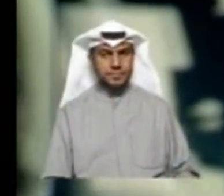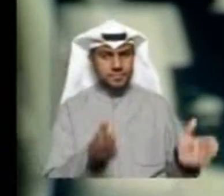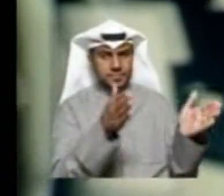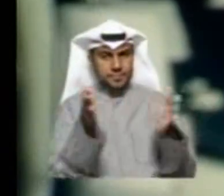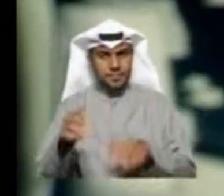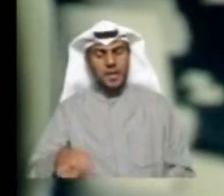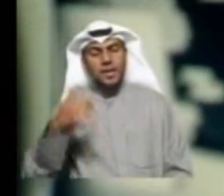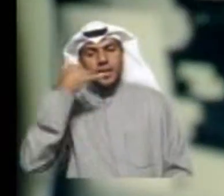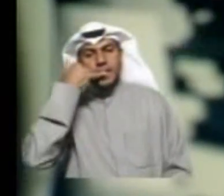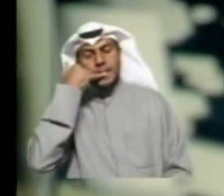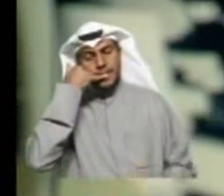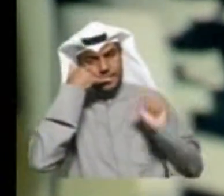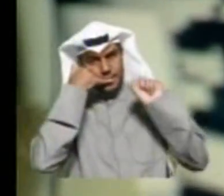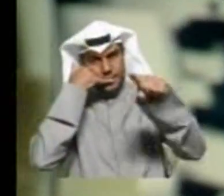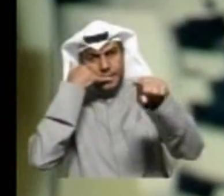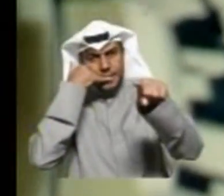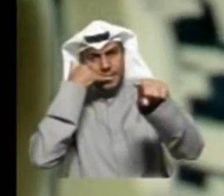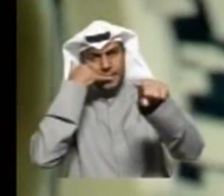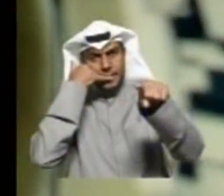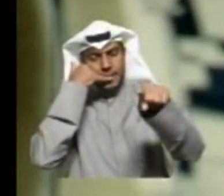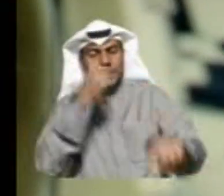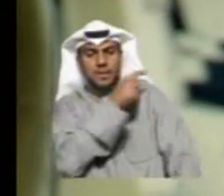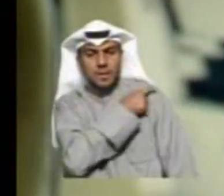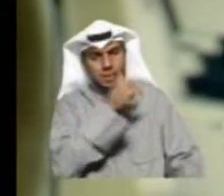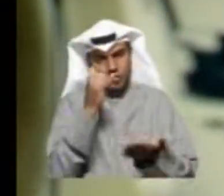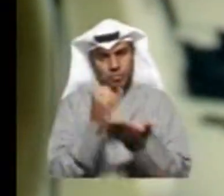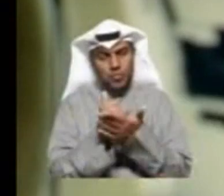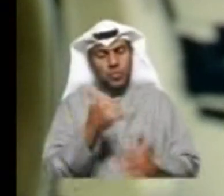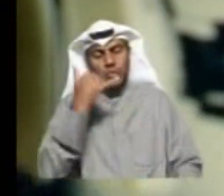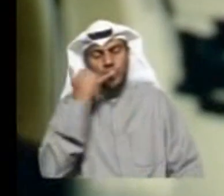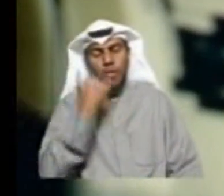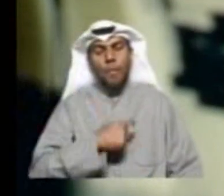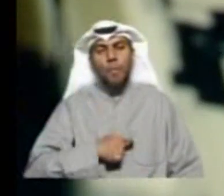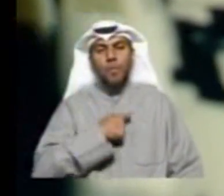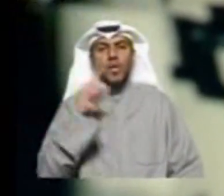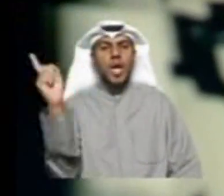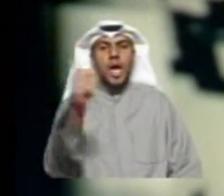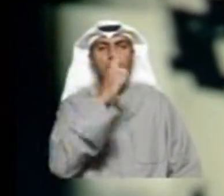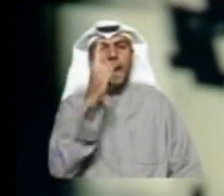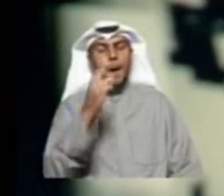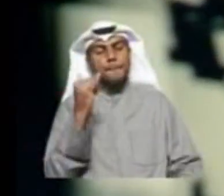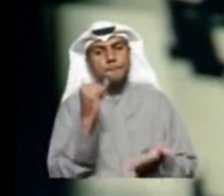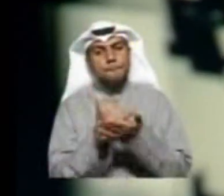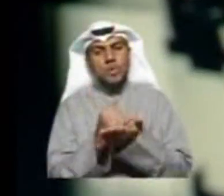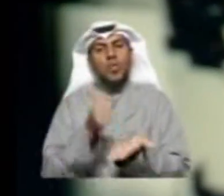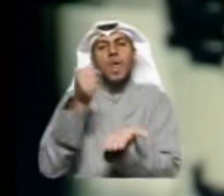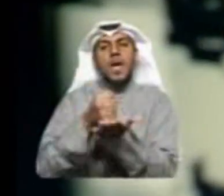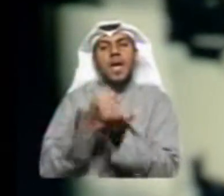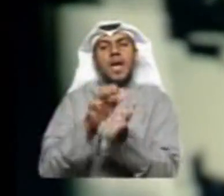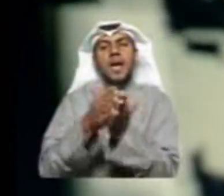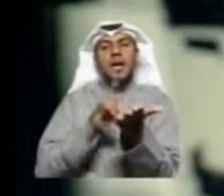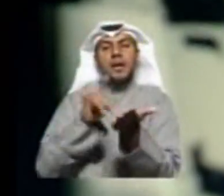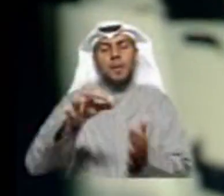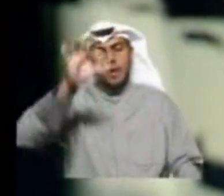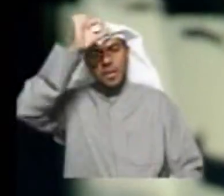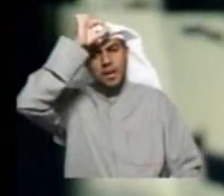وللمزيد من التفاصيل ينضم إلينا عبر الهاتف العميد عبد القادر الشعبان المدير العام للإدارة العامة لشؤون الإقامة بوزارة الداخلية.